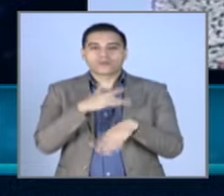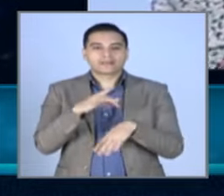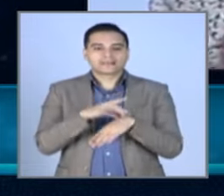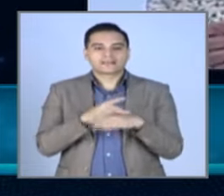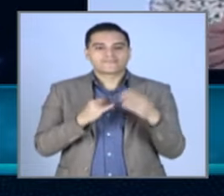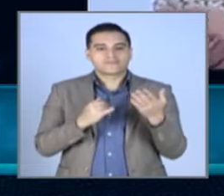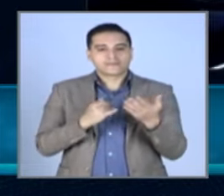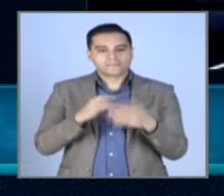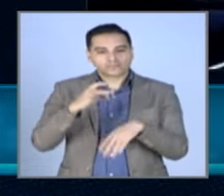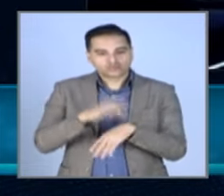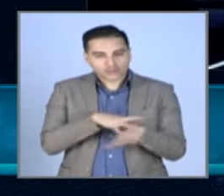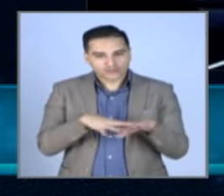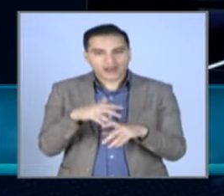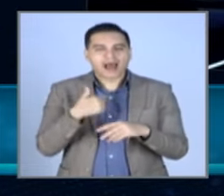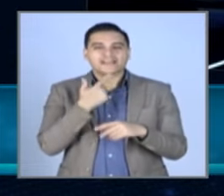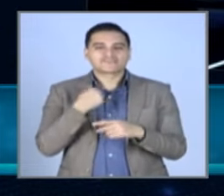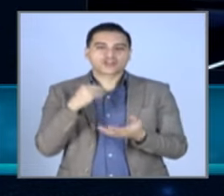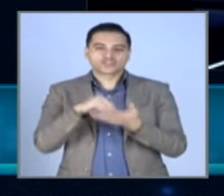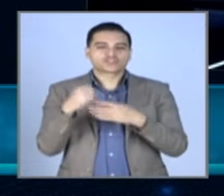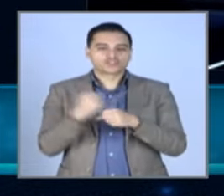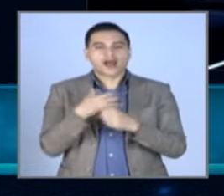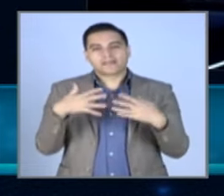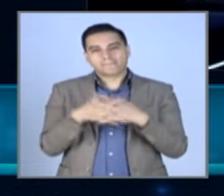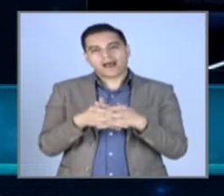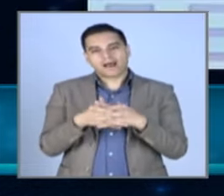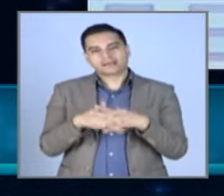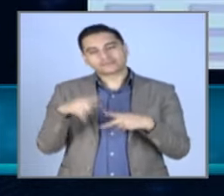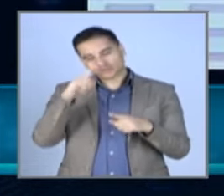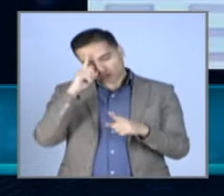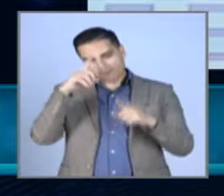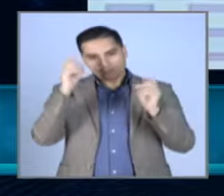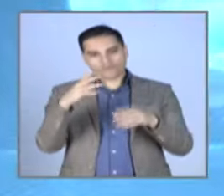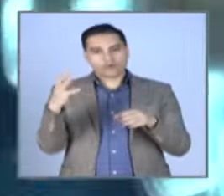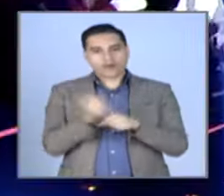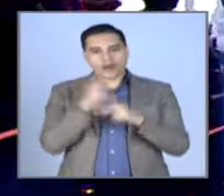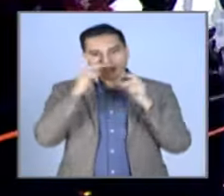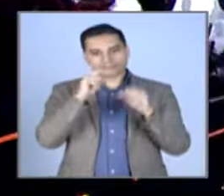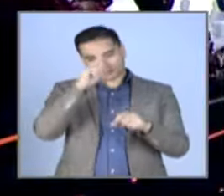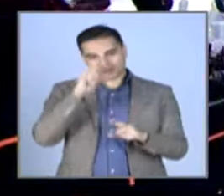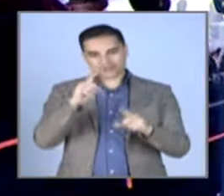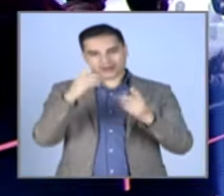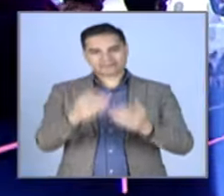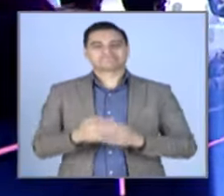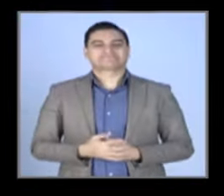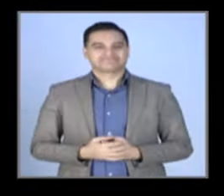اللي في المستشفى، وانا اتمنى اشارك في حاجه زي كده. ربنا يوفقك وتحقق حلمك باذن الله.